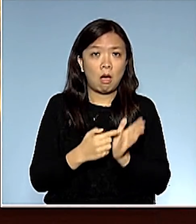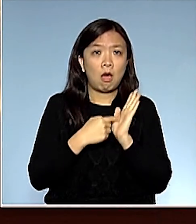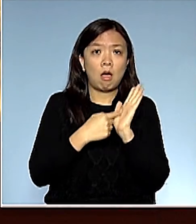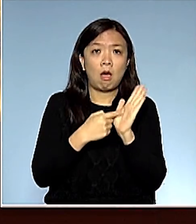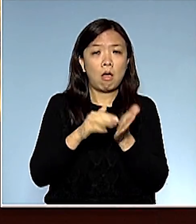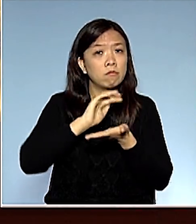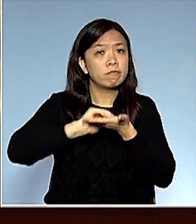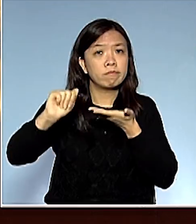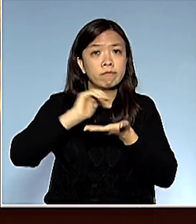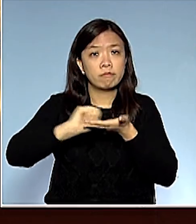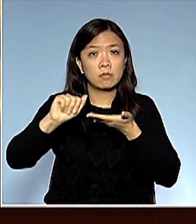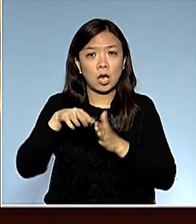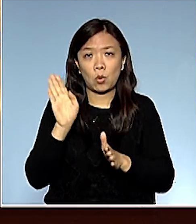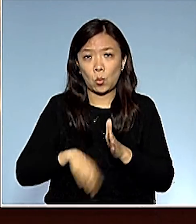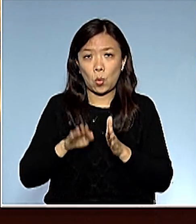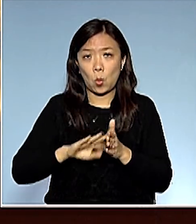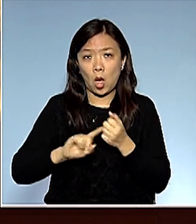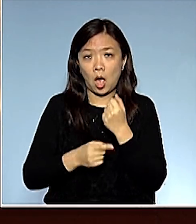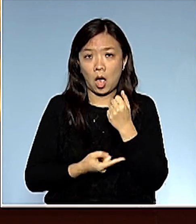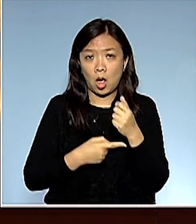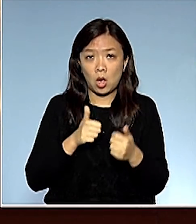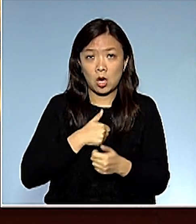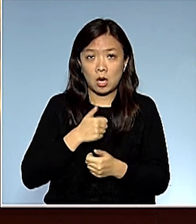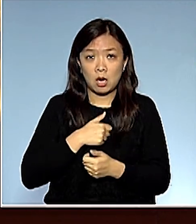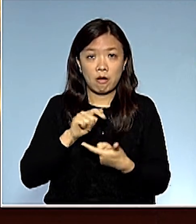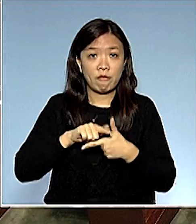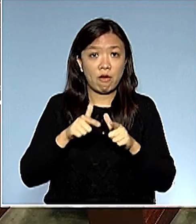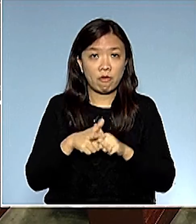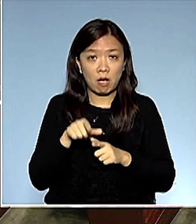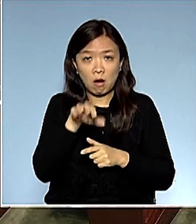惑的大律師的做法，講了就不肯認，